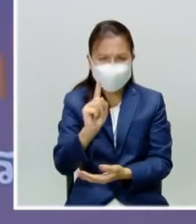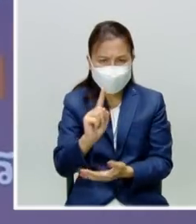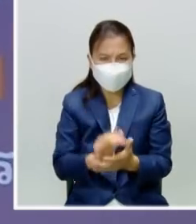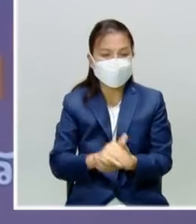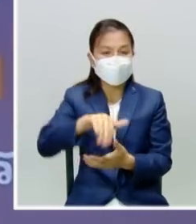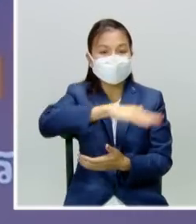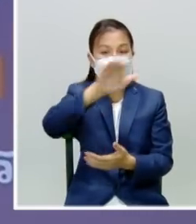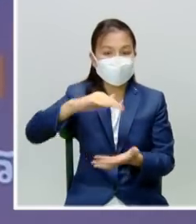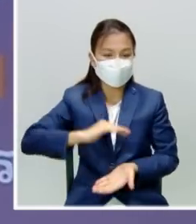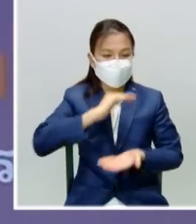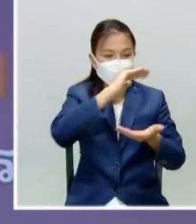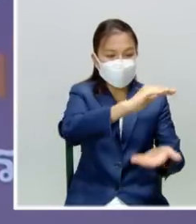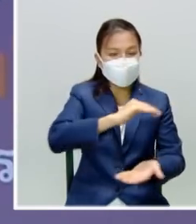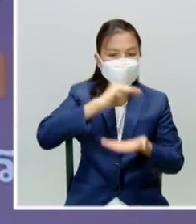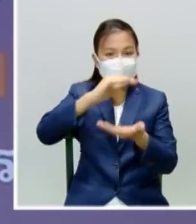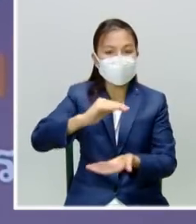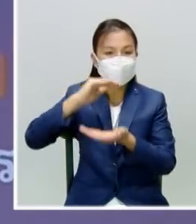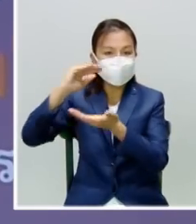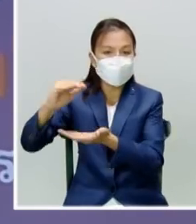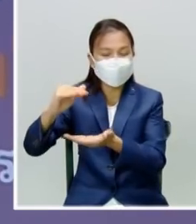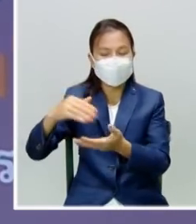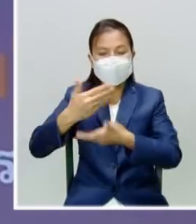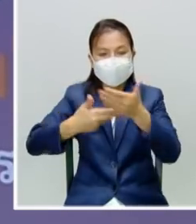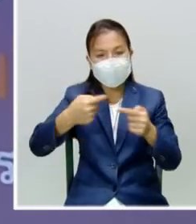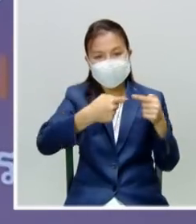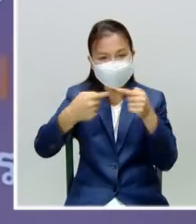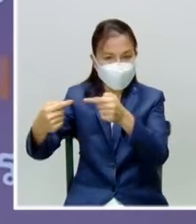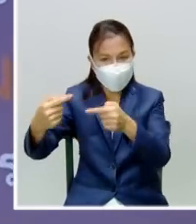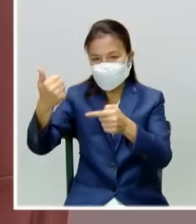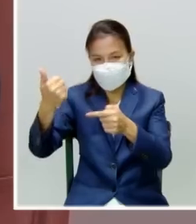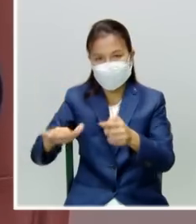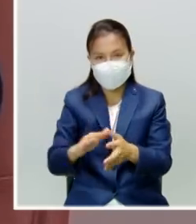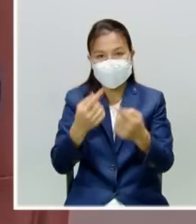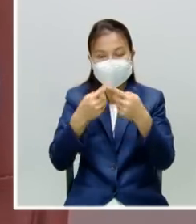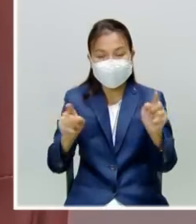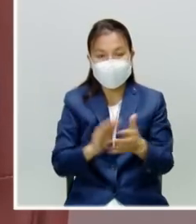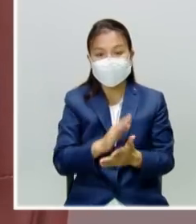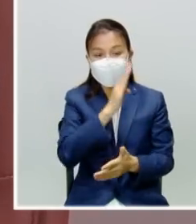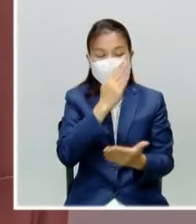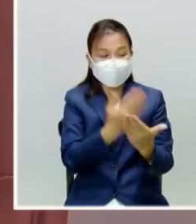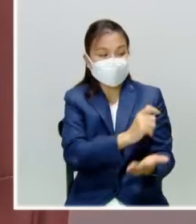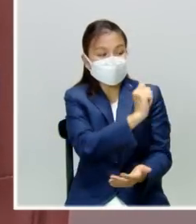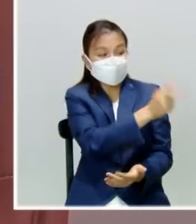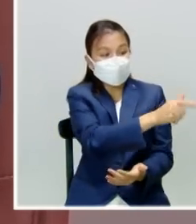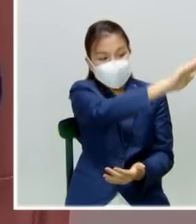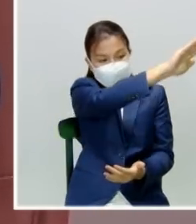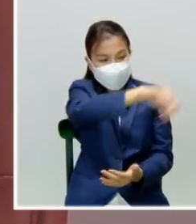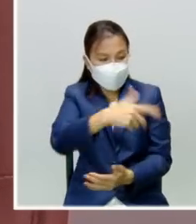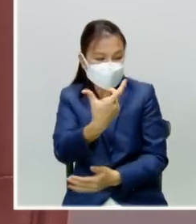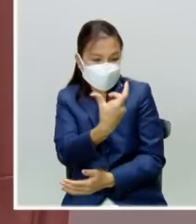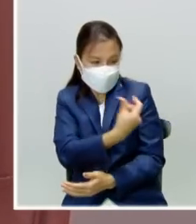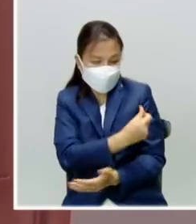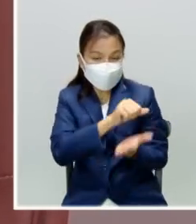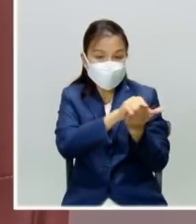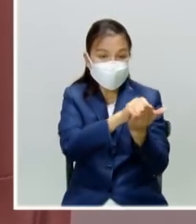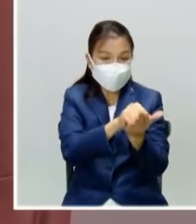ไปขายให้กับบุคลากรหรือว่าคนอื่นต่อไม่ได้เป็นอันขาดแต่ท่านจะไปจ้างสถานพยาบาลใดๆฉีดให้สถานพยาบาล